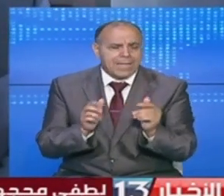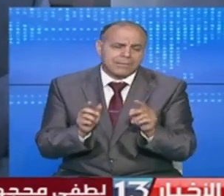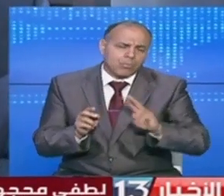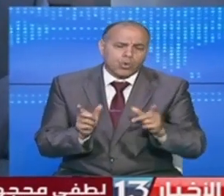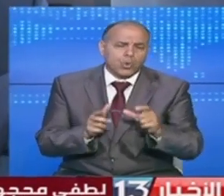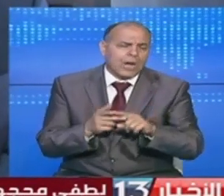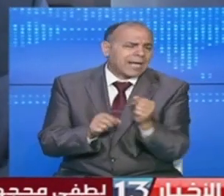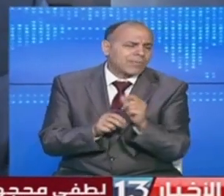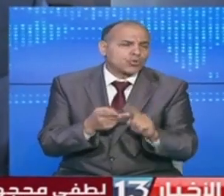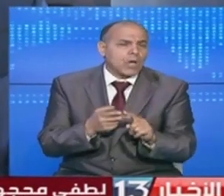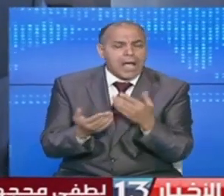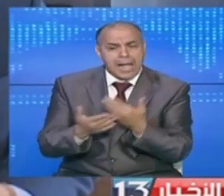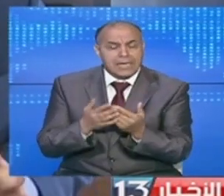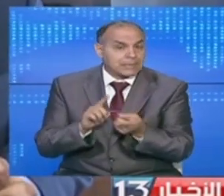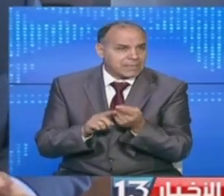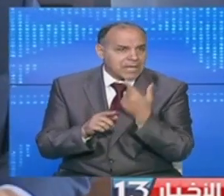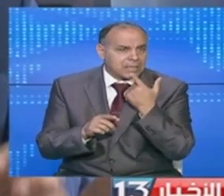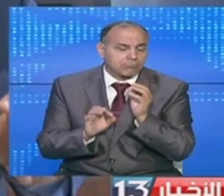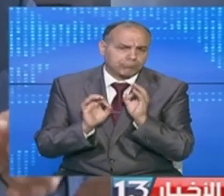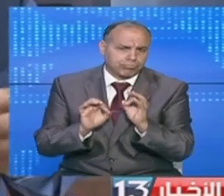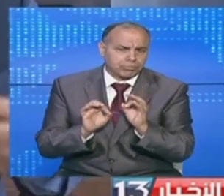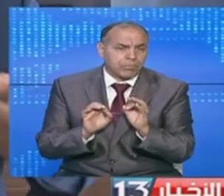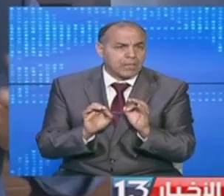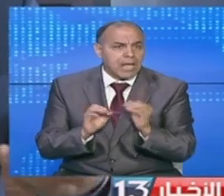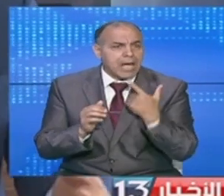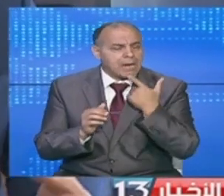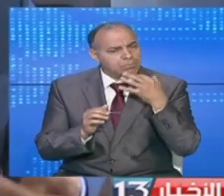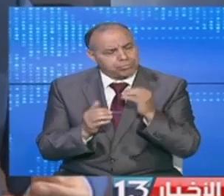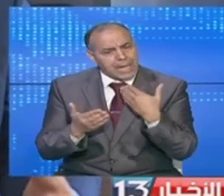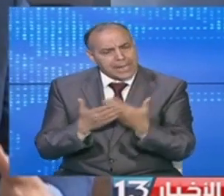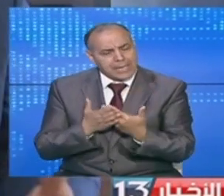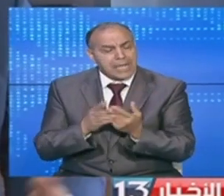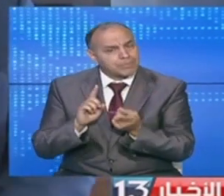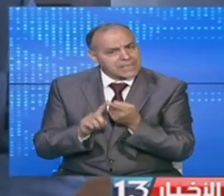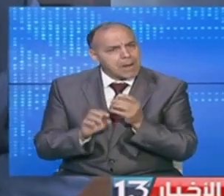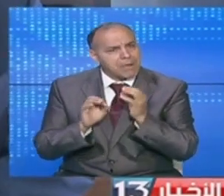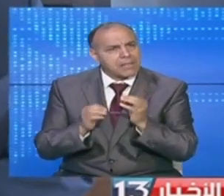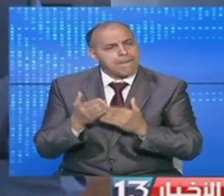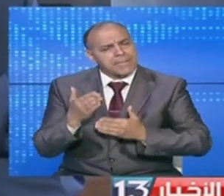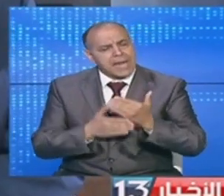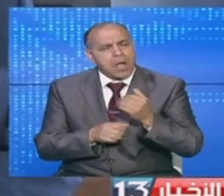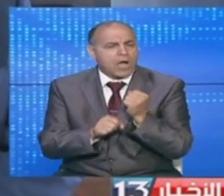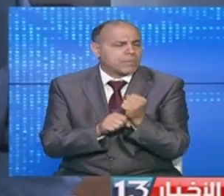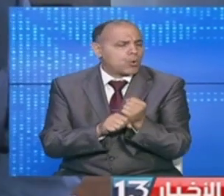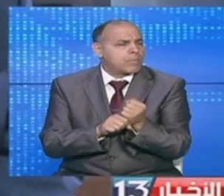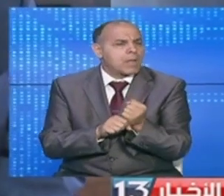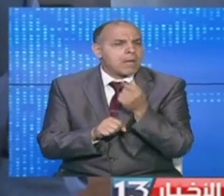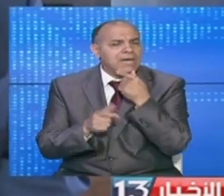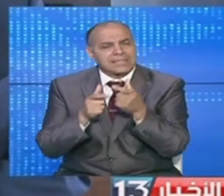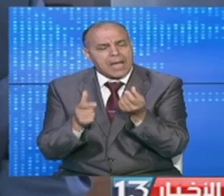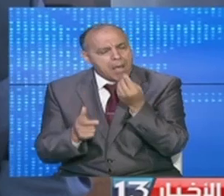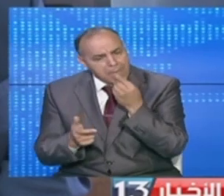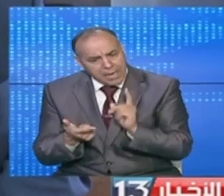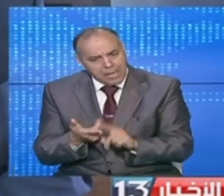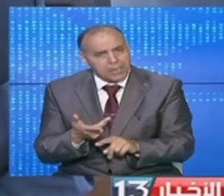الأخرى هي عندها أدلة خصوصية وعندها خصوصيات، دونك أفردناها بأدلة خصوصية كما البناء والأشغال العامة، كما الصناعات